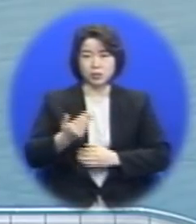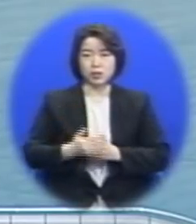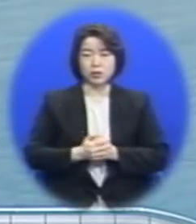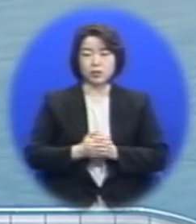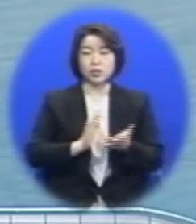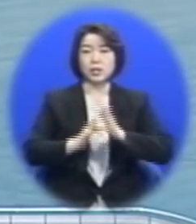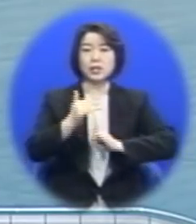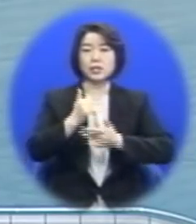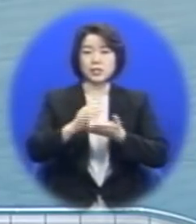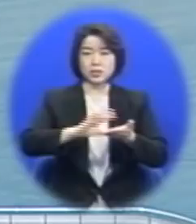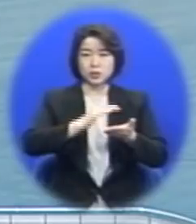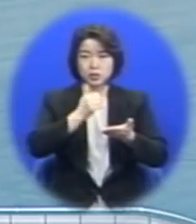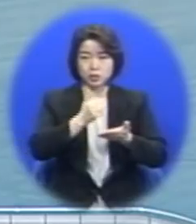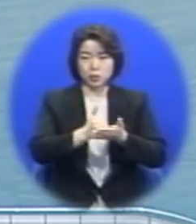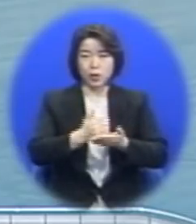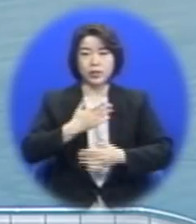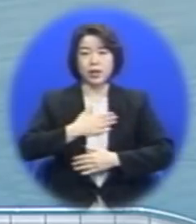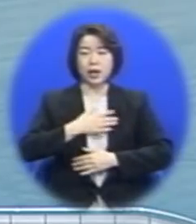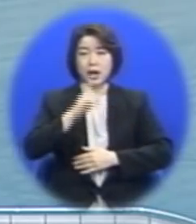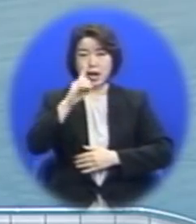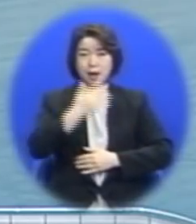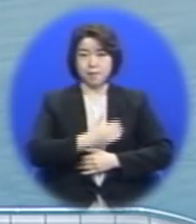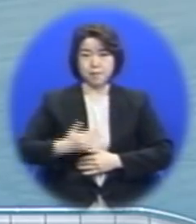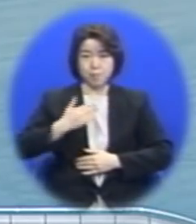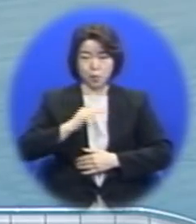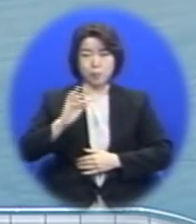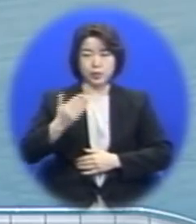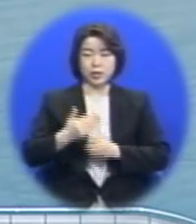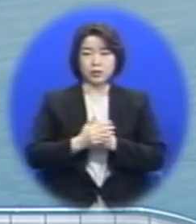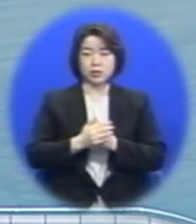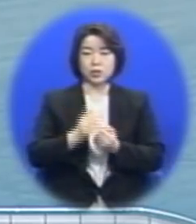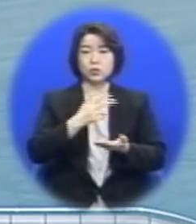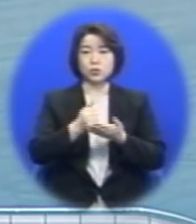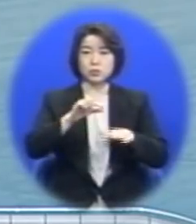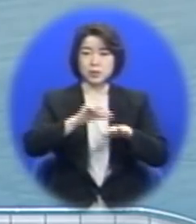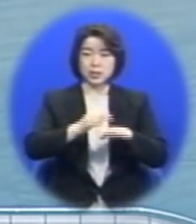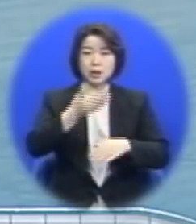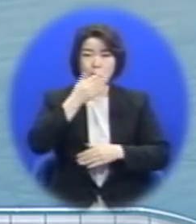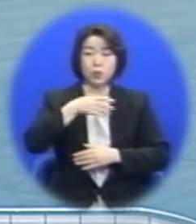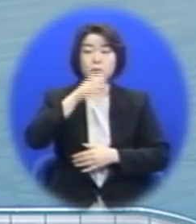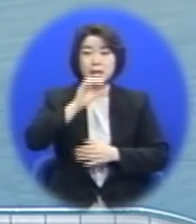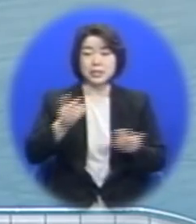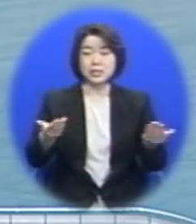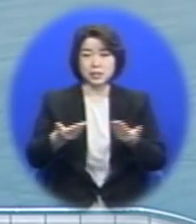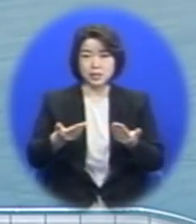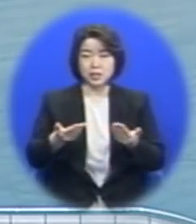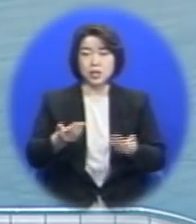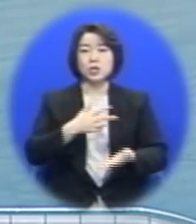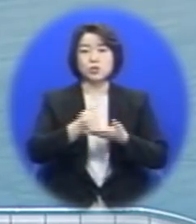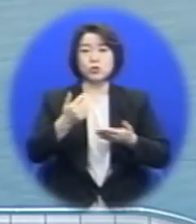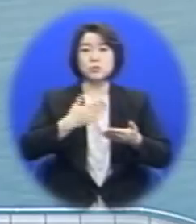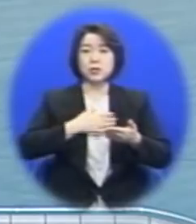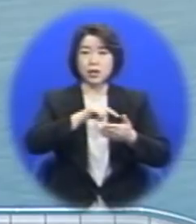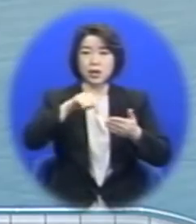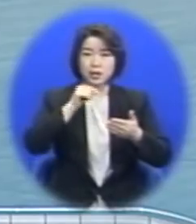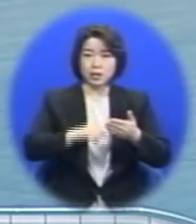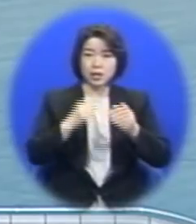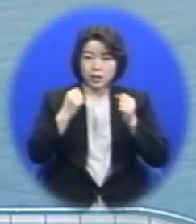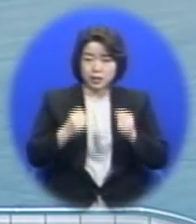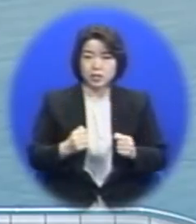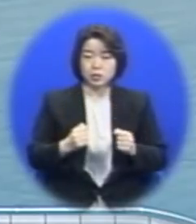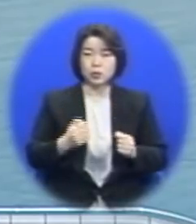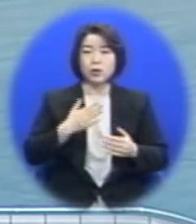예수 그리스도와 내가 한 몸이 된 것, 주님의 살을 먹고 마시는 일, 주님이 내 안에 거하시고